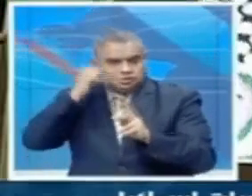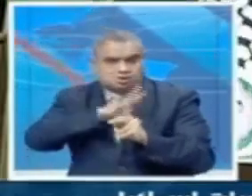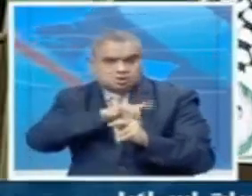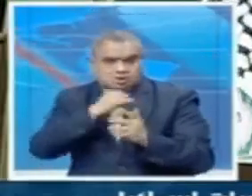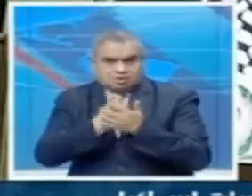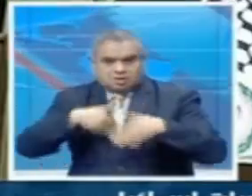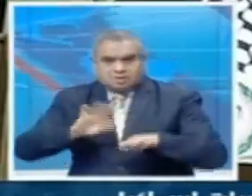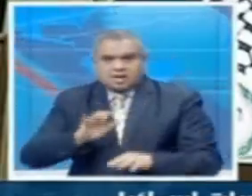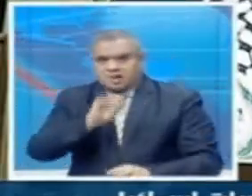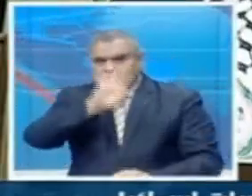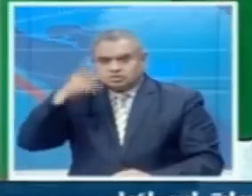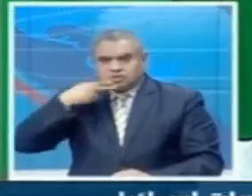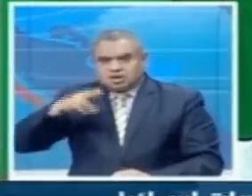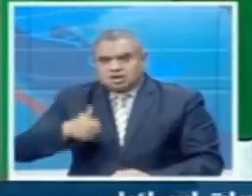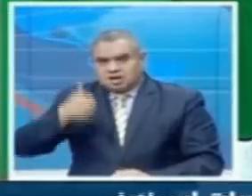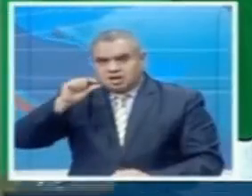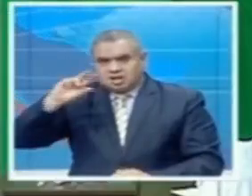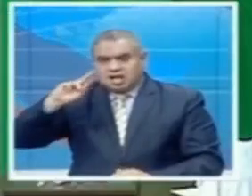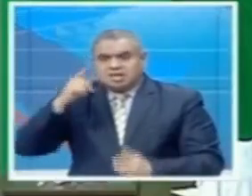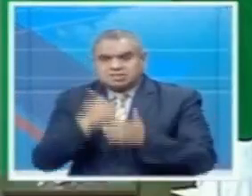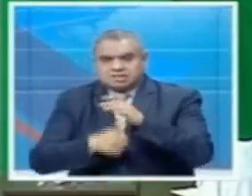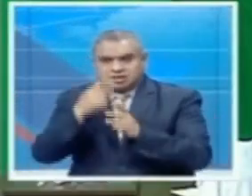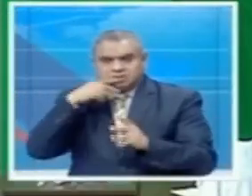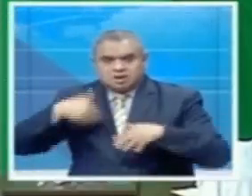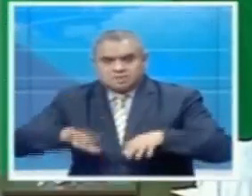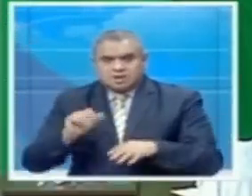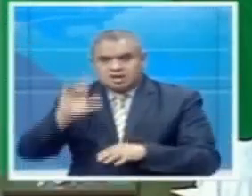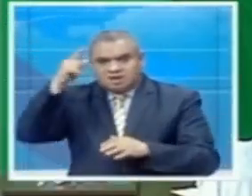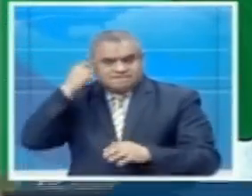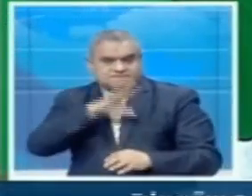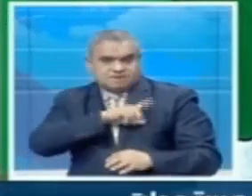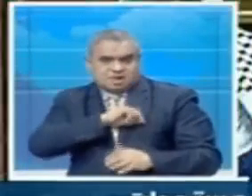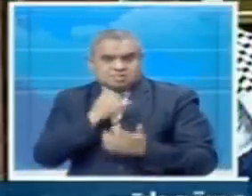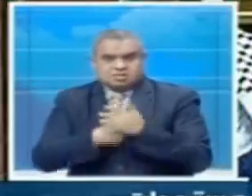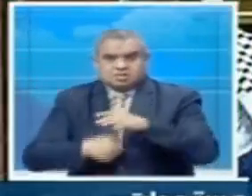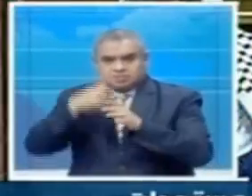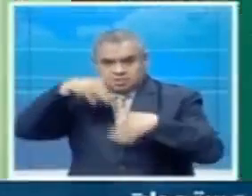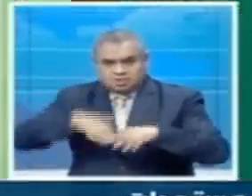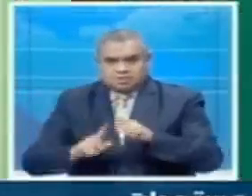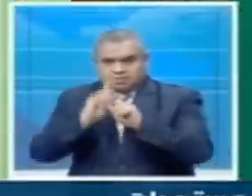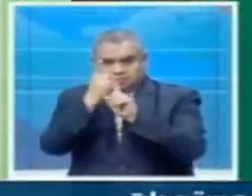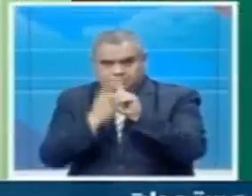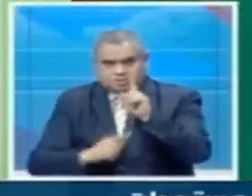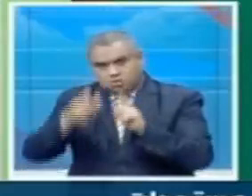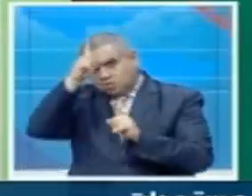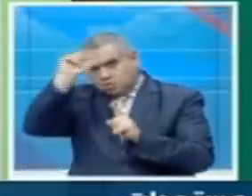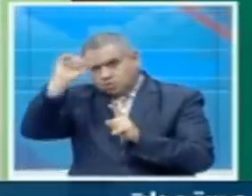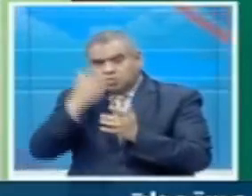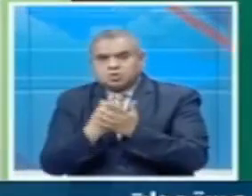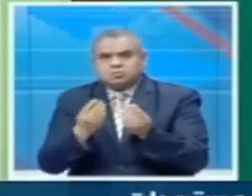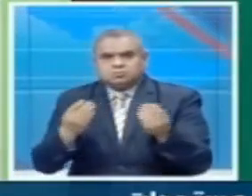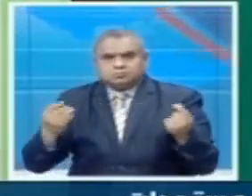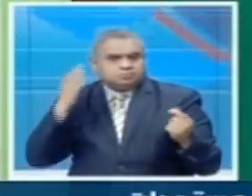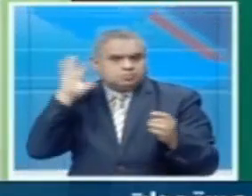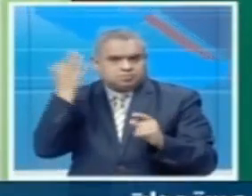البرلمان وأعضاء البرلمان وحضور رئيس المجلس الوطني الفلسطيني ورئيس مجلس النواب الأردني وعدد من